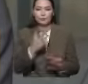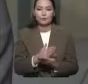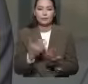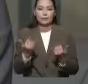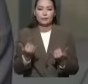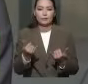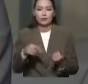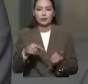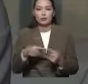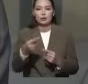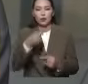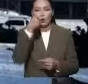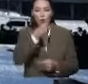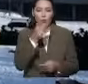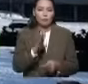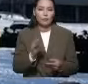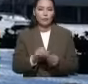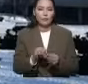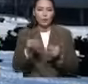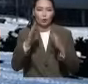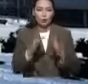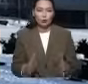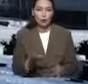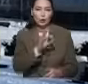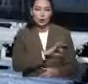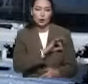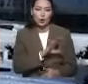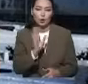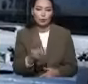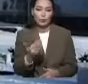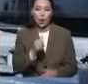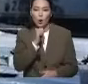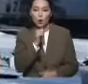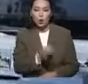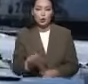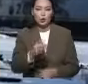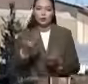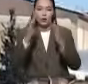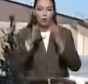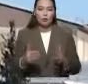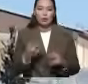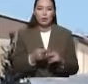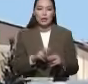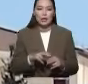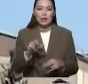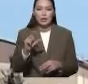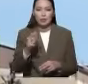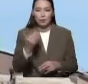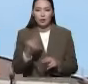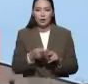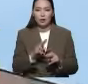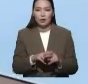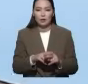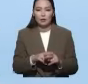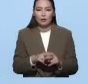шырша алдағы уақытта да пайдаланылатын болады. Қостанай облысы Жетіқара қаласында кәсіпкер шаһардағы бас шыршаны бұзып алып кеткен. Себебі әкімдік